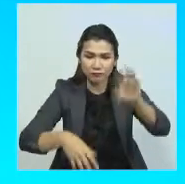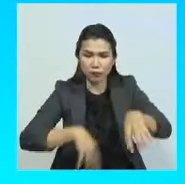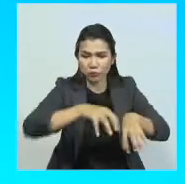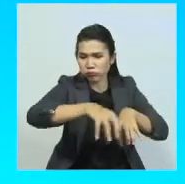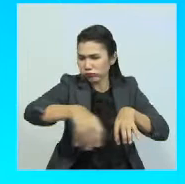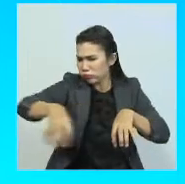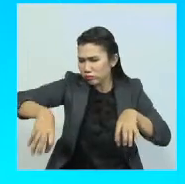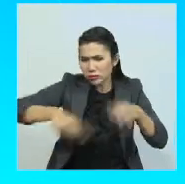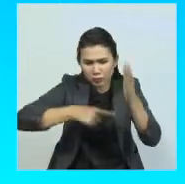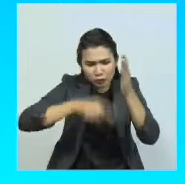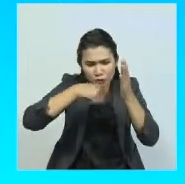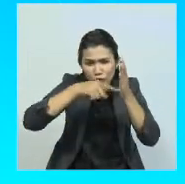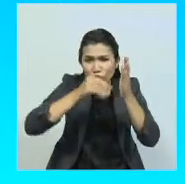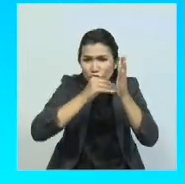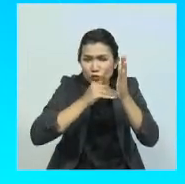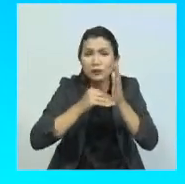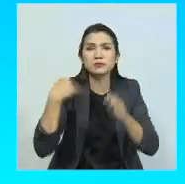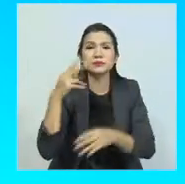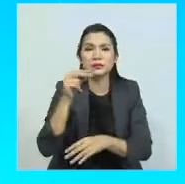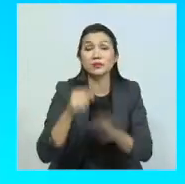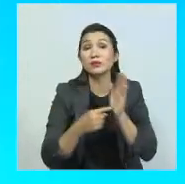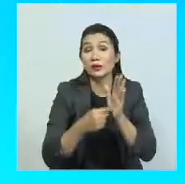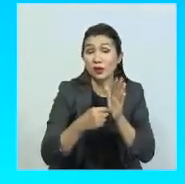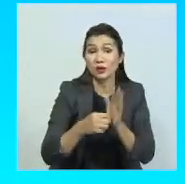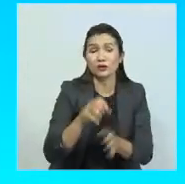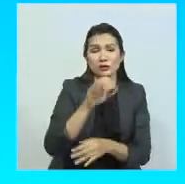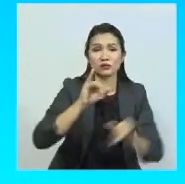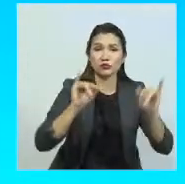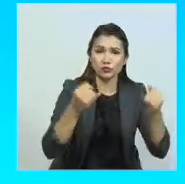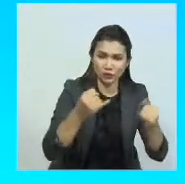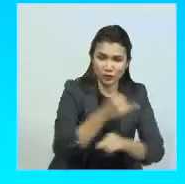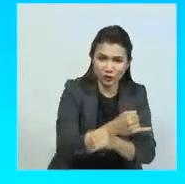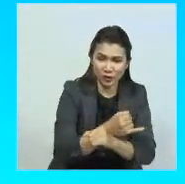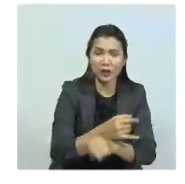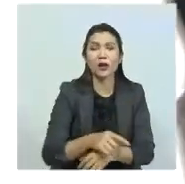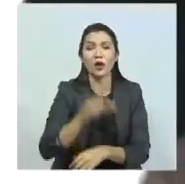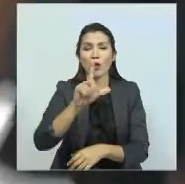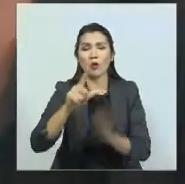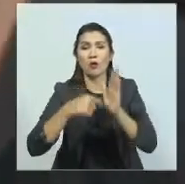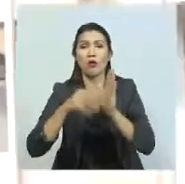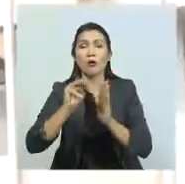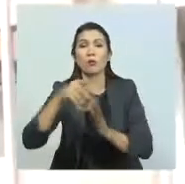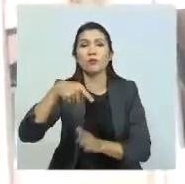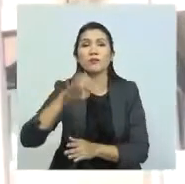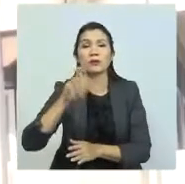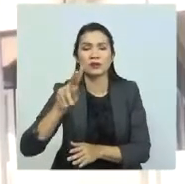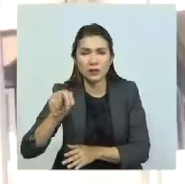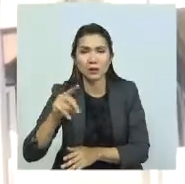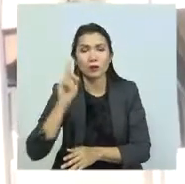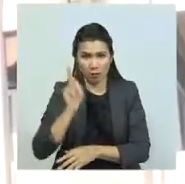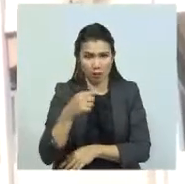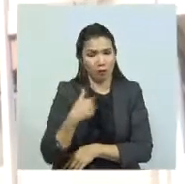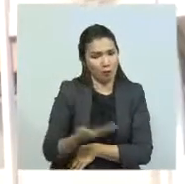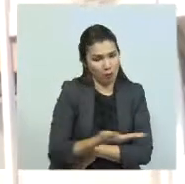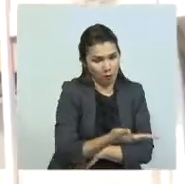งทั่วกรุงเทพมหานครเลยนะคะอย่างเช่นที่สวนลุมพินีสวนจตุจักรนะคะแล้วก็ขอความร่วมมือประชาชนที่เข้าร่วมง